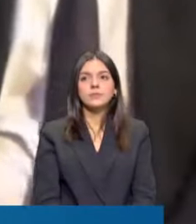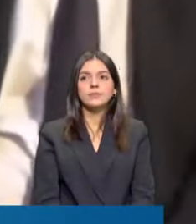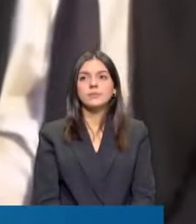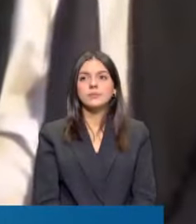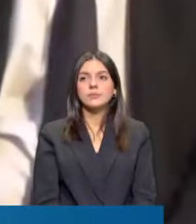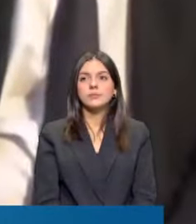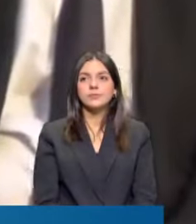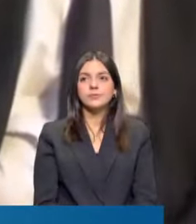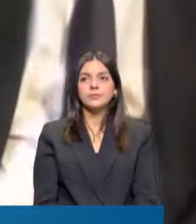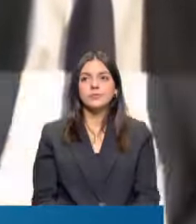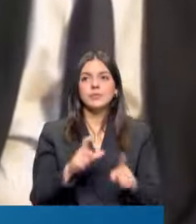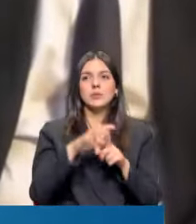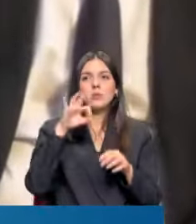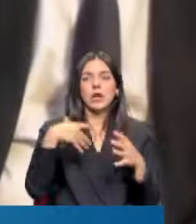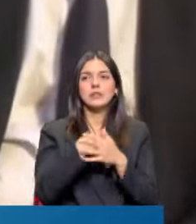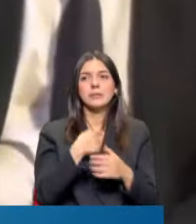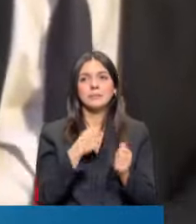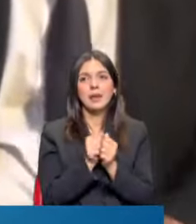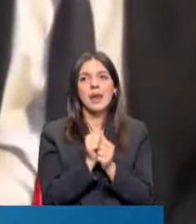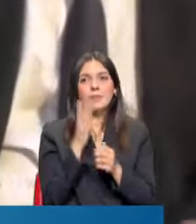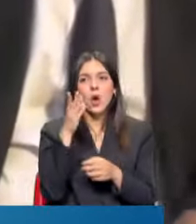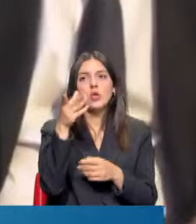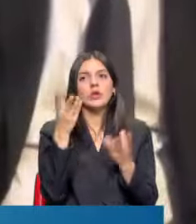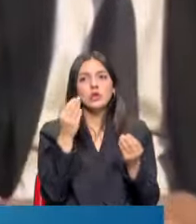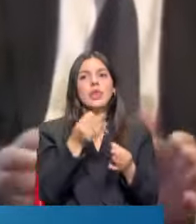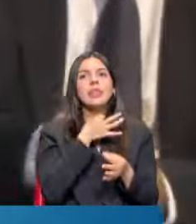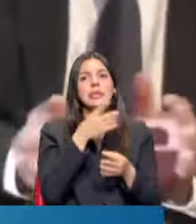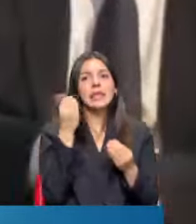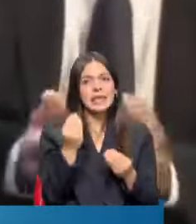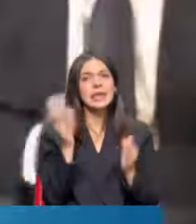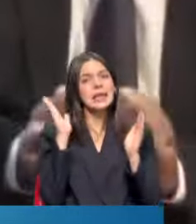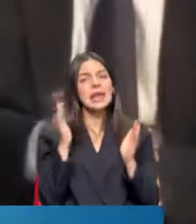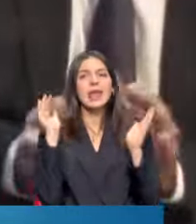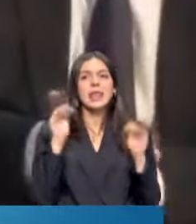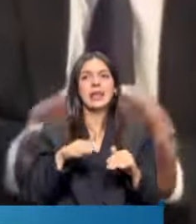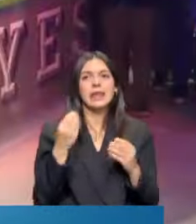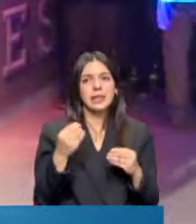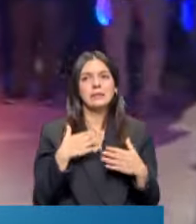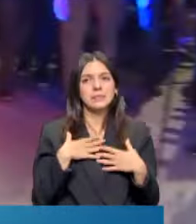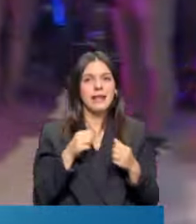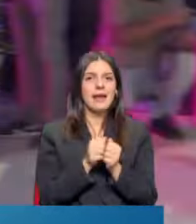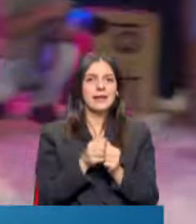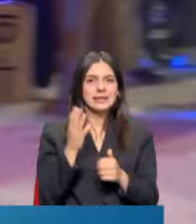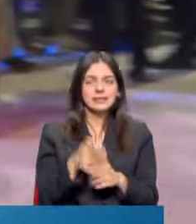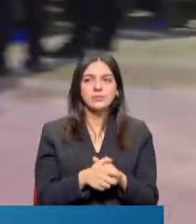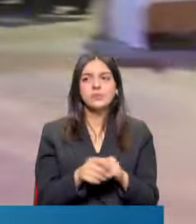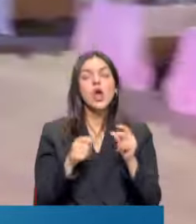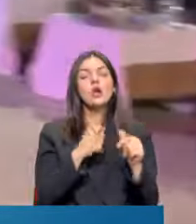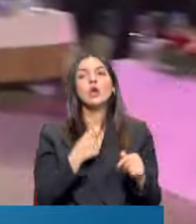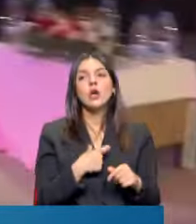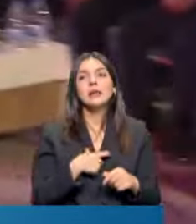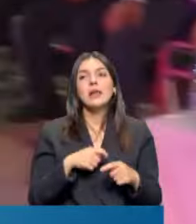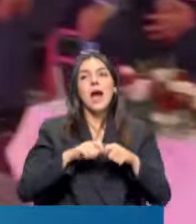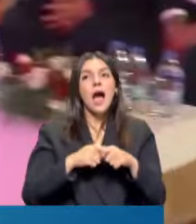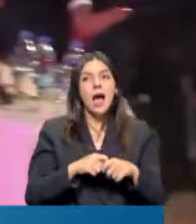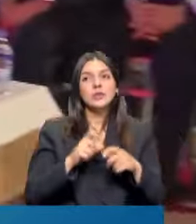akşam bizlerle birlikte, ona çok teşekkür ediyoruz. İyi ki geldin, iyi ki bizlerlesin. Özgür Özel Aydın'da da Suavi